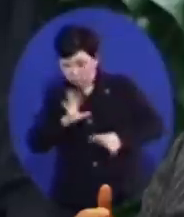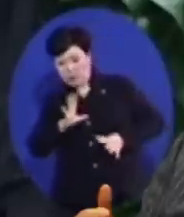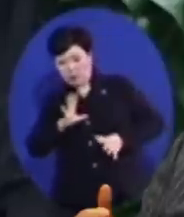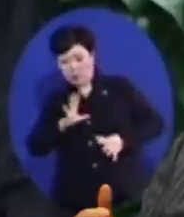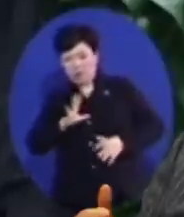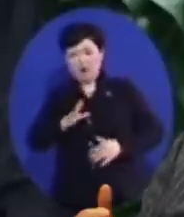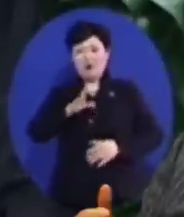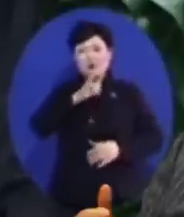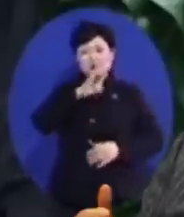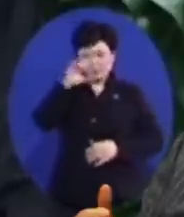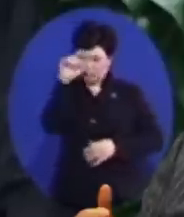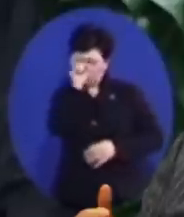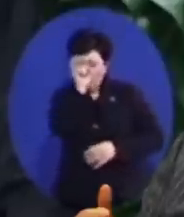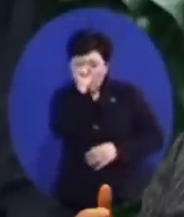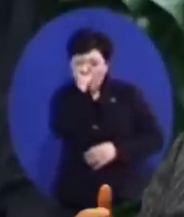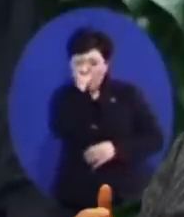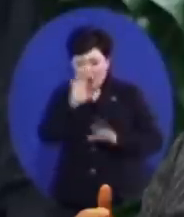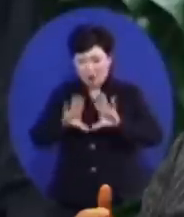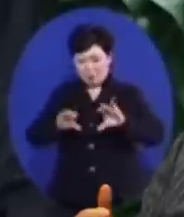그렇게 좋던 둥지에